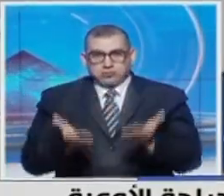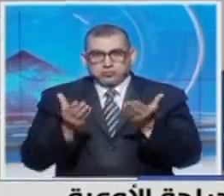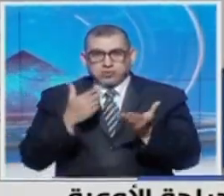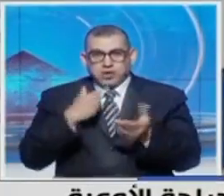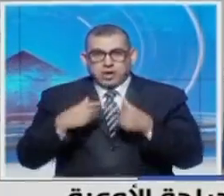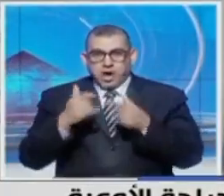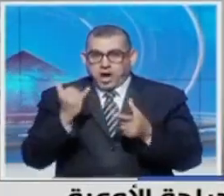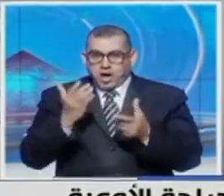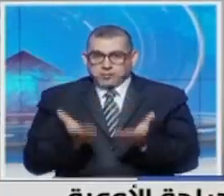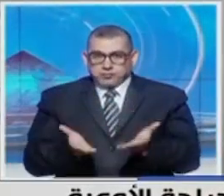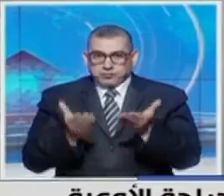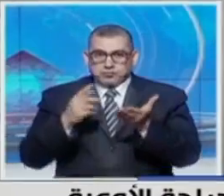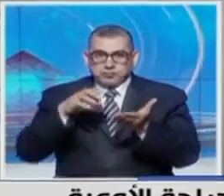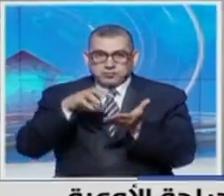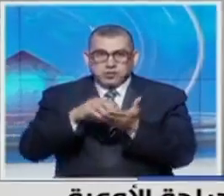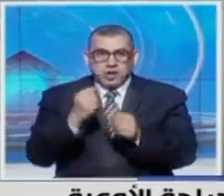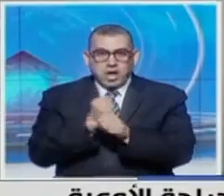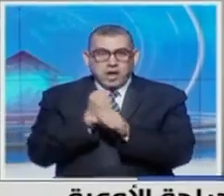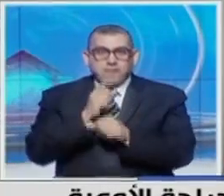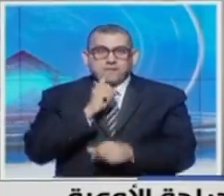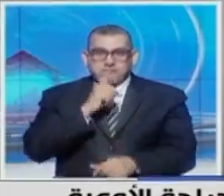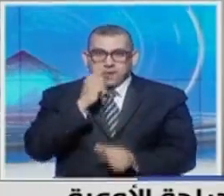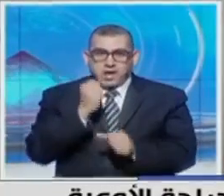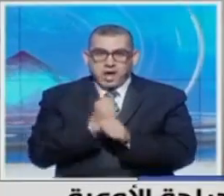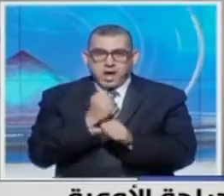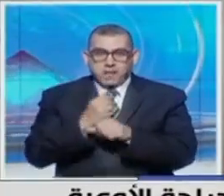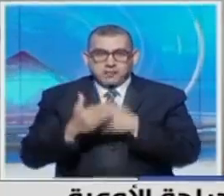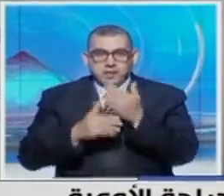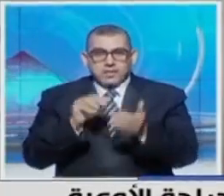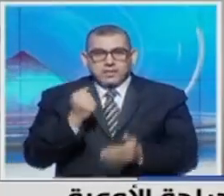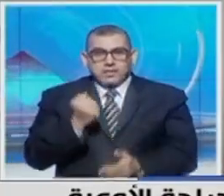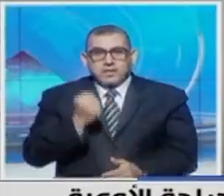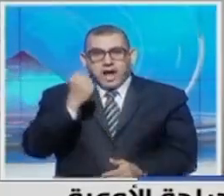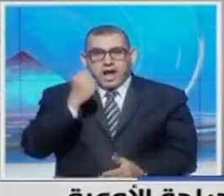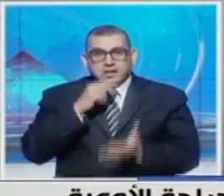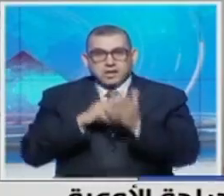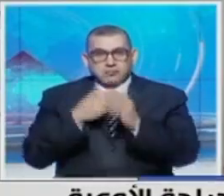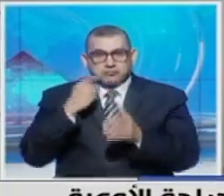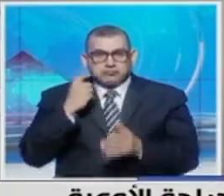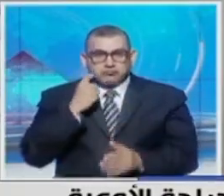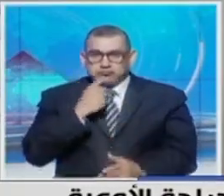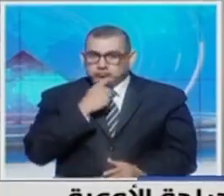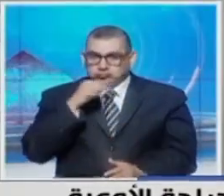الطبيب العربي مهنيا وعلميا. فالحقيقه في الاتحاد احنا حريصين جدا على